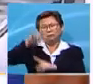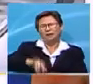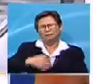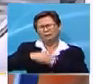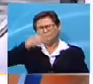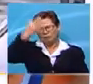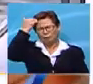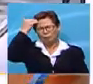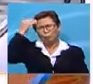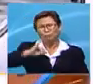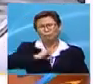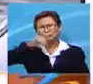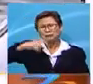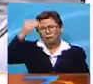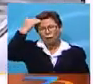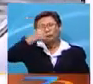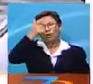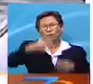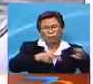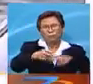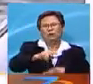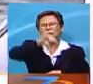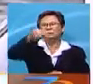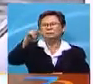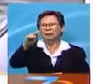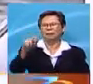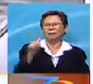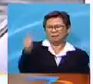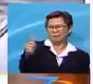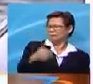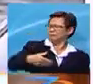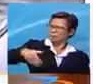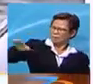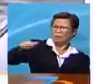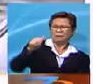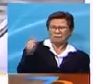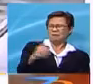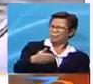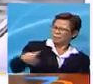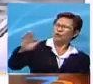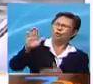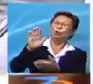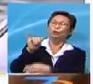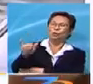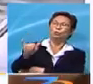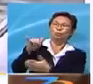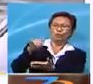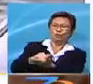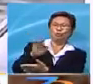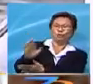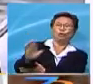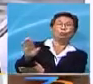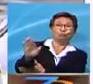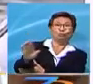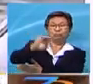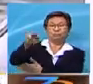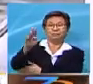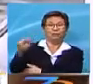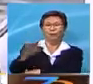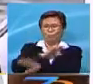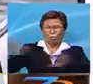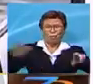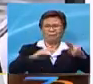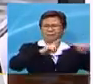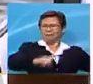jawatan kuasa pengurusan. Tapi kalau Jamal pergi sendiri atas inisiatif dia sendiri, itu Jamal bukan UMNO. Ya? Begitu juga